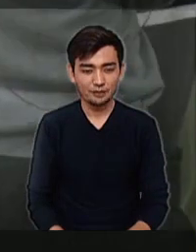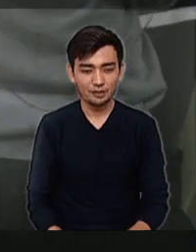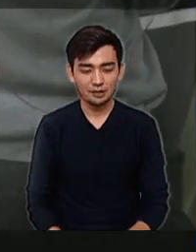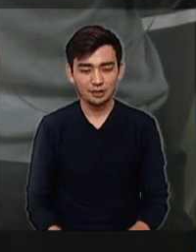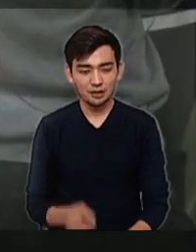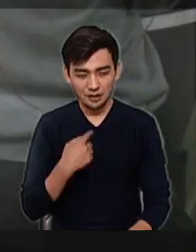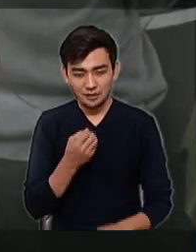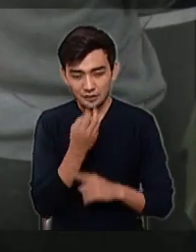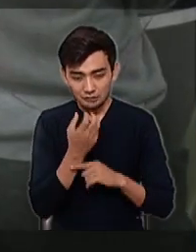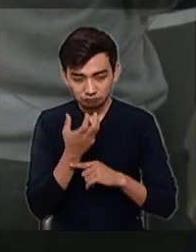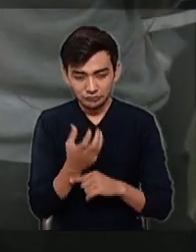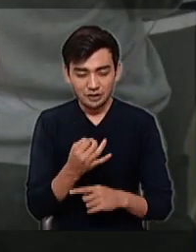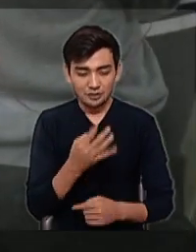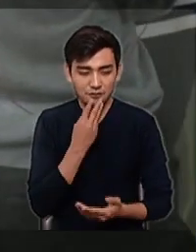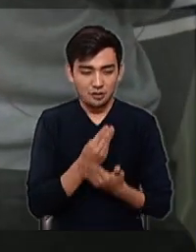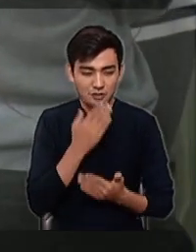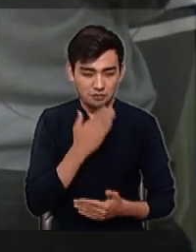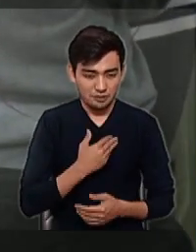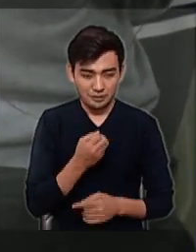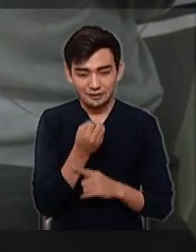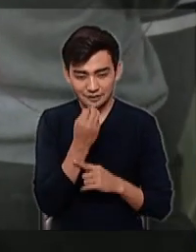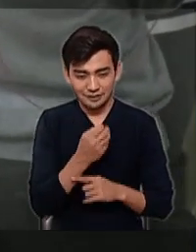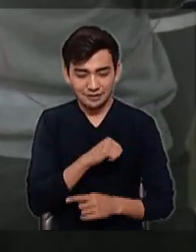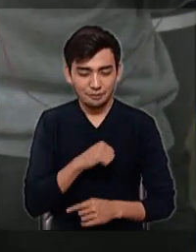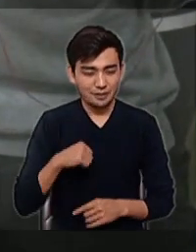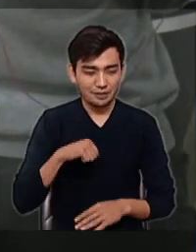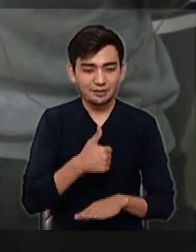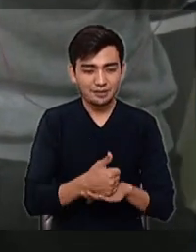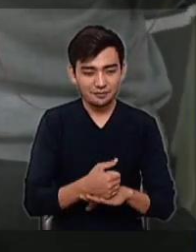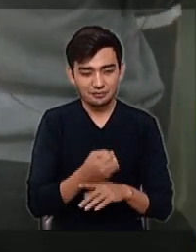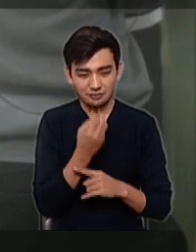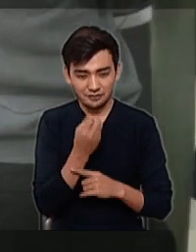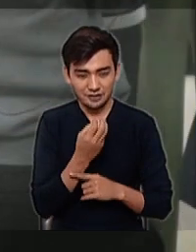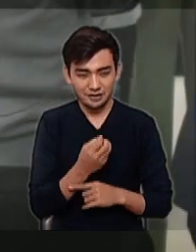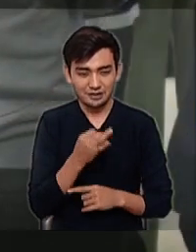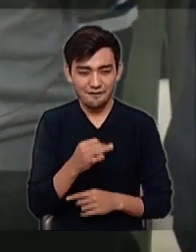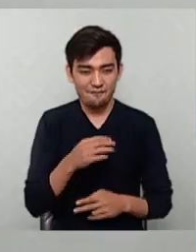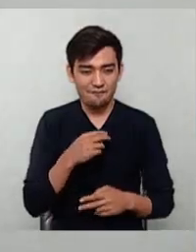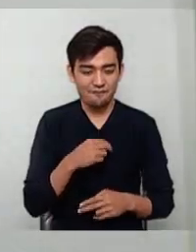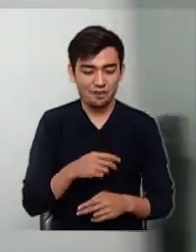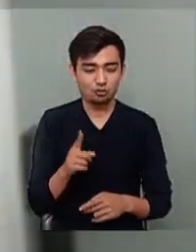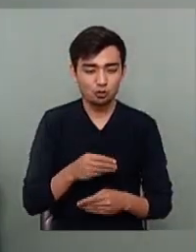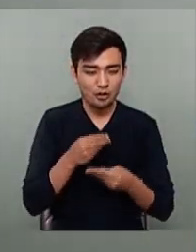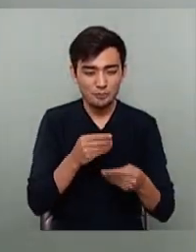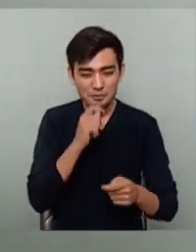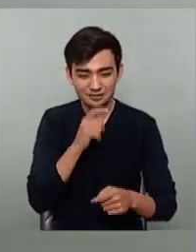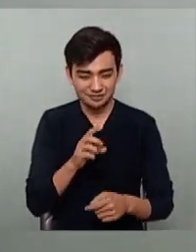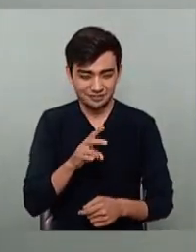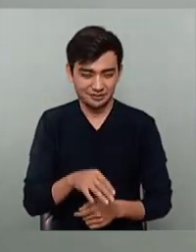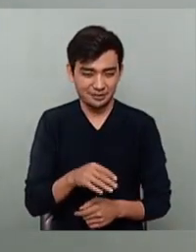цветы я думаю цветы самое главное ничто подарить это внимание у нас есть общество